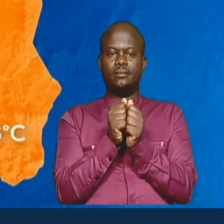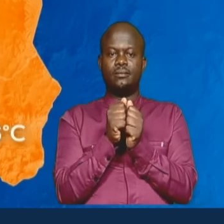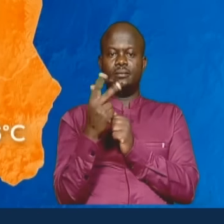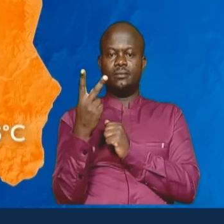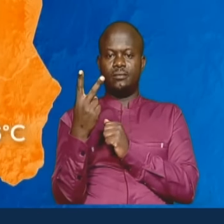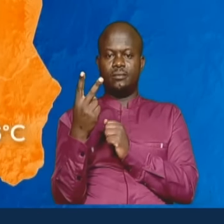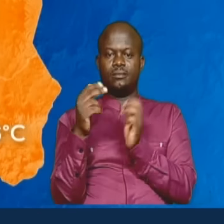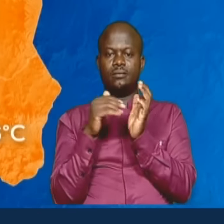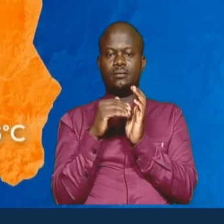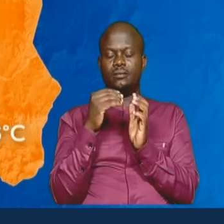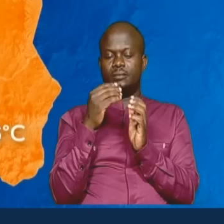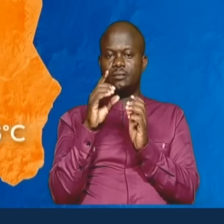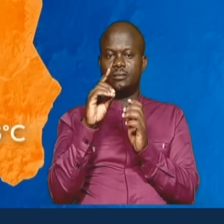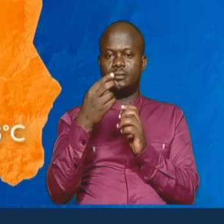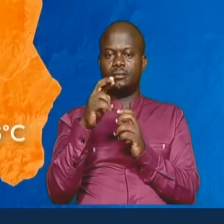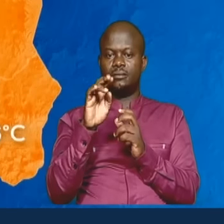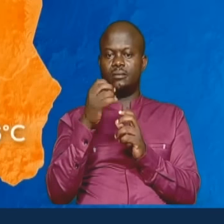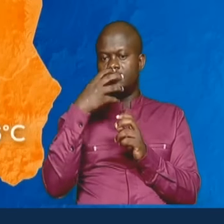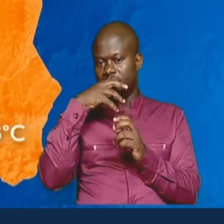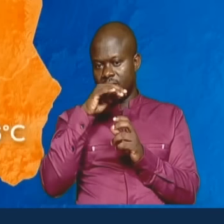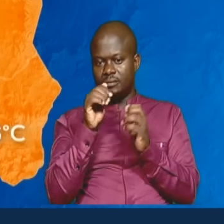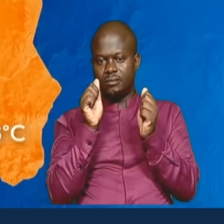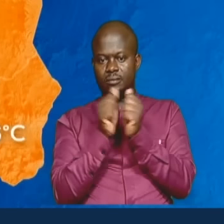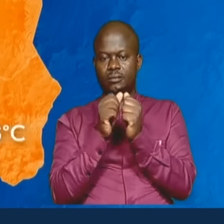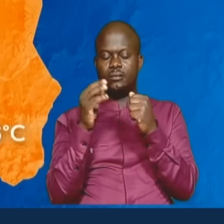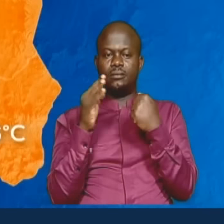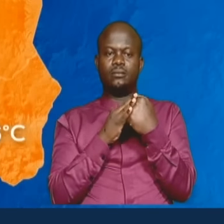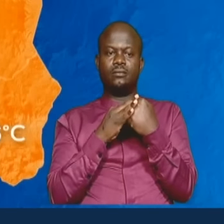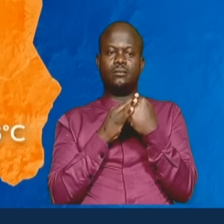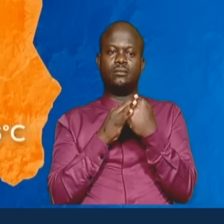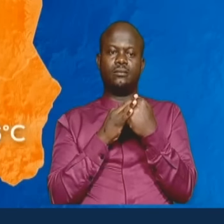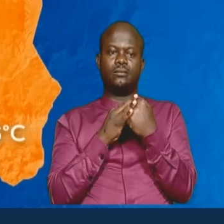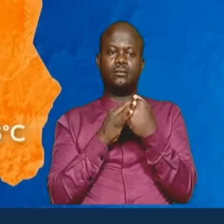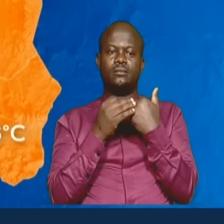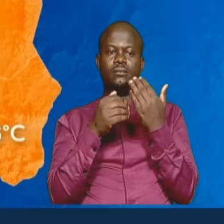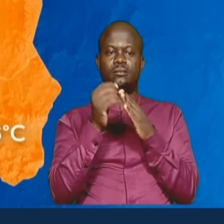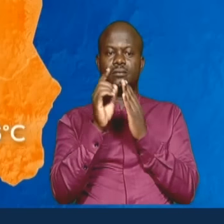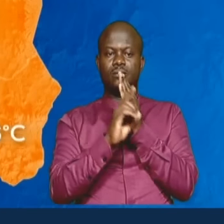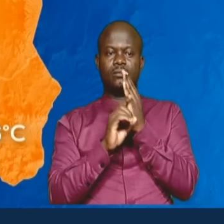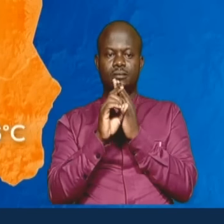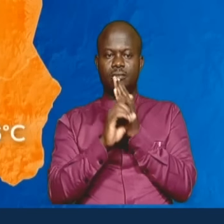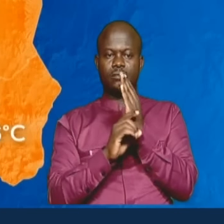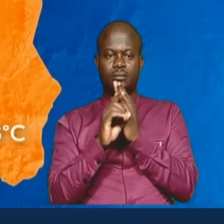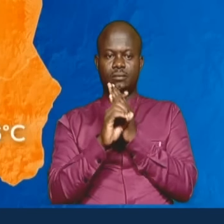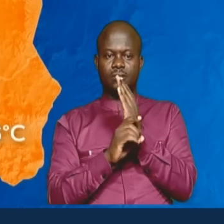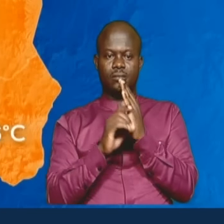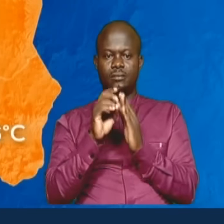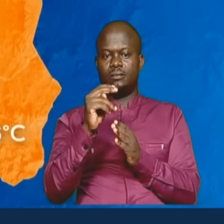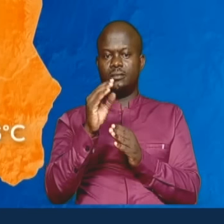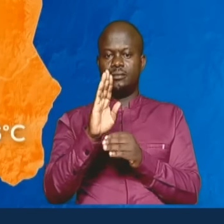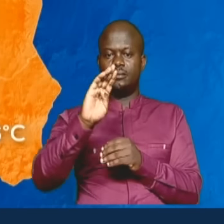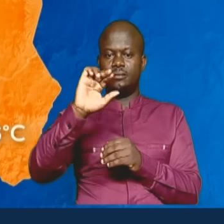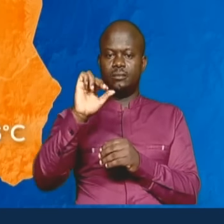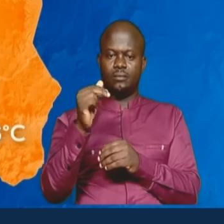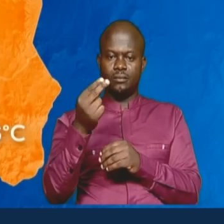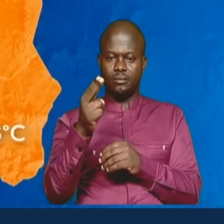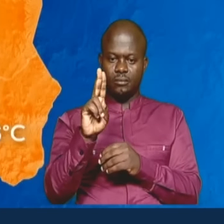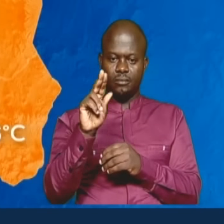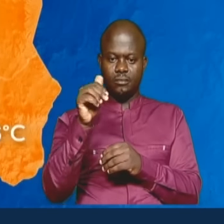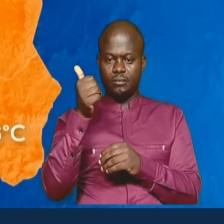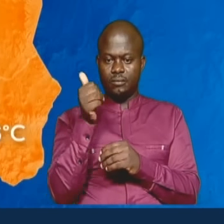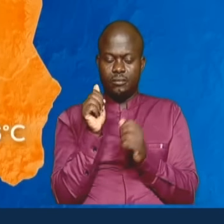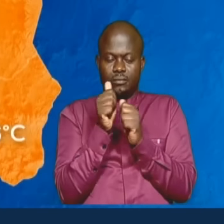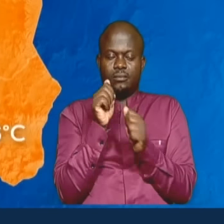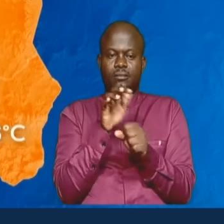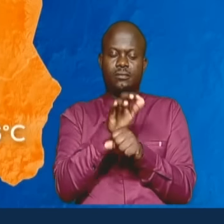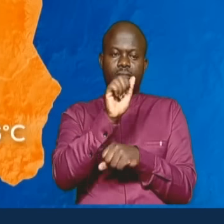10.2 ndetse na degre Celsius 18. Akarere ka Nyabihu niko gateganyijwe gukonja